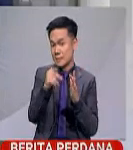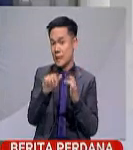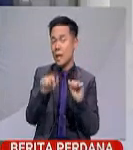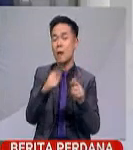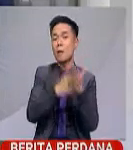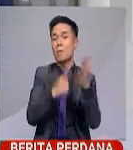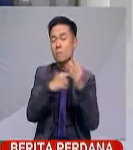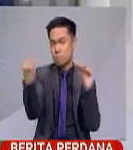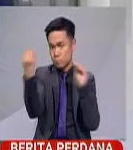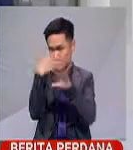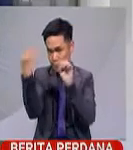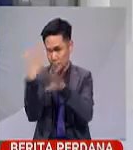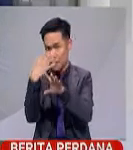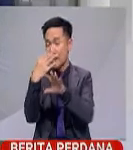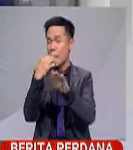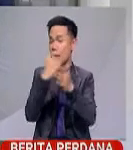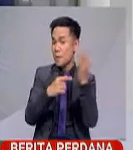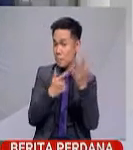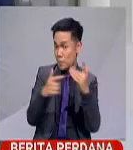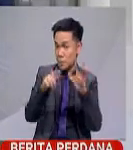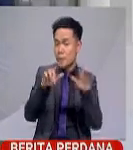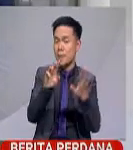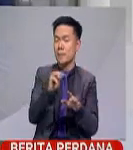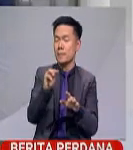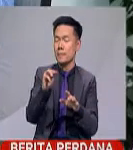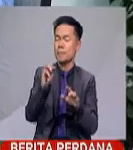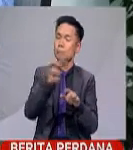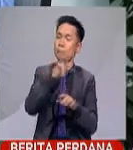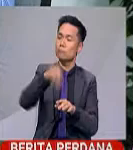maklum balas berkaitan pengamal media.